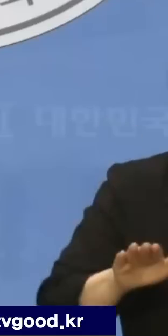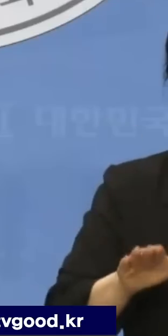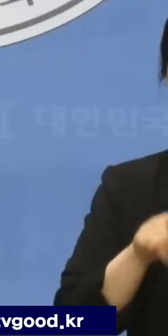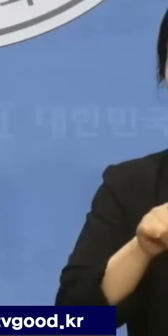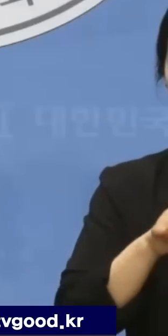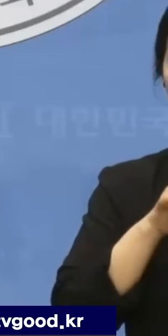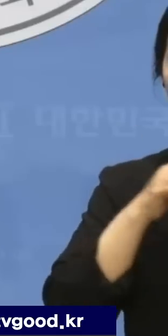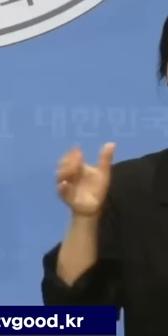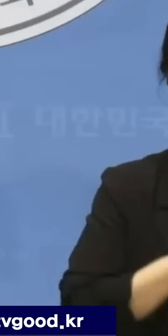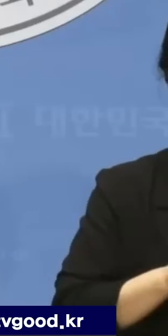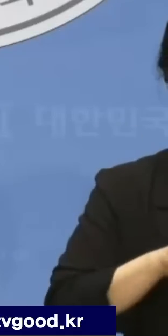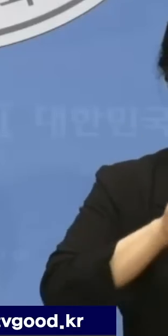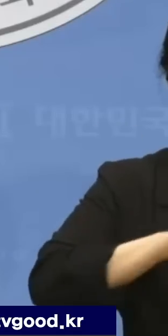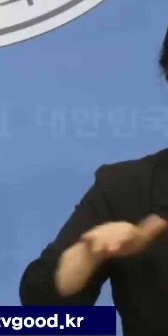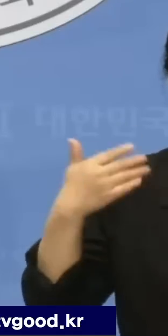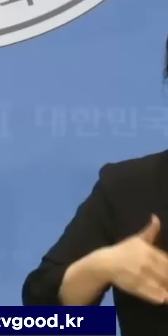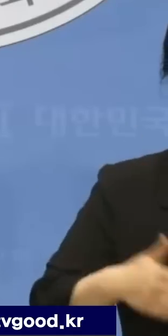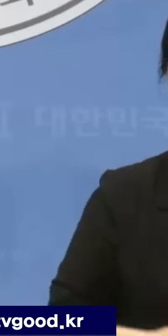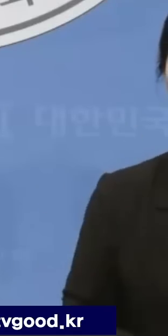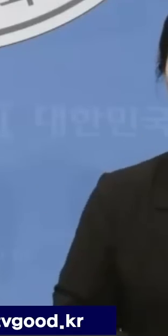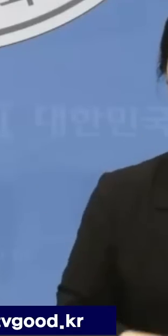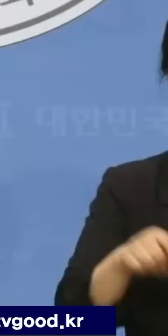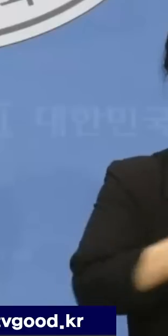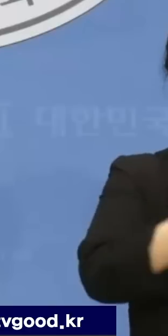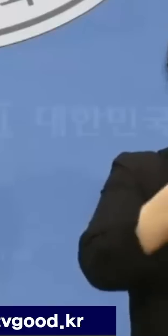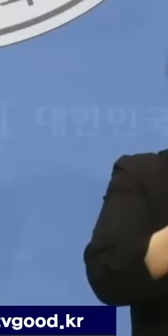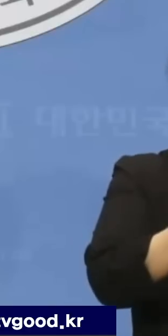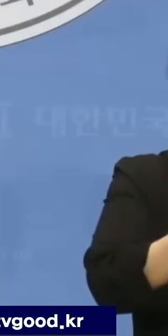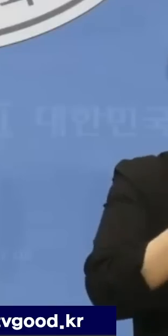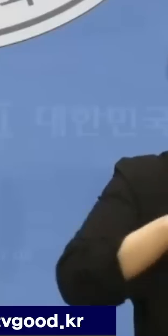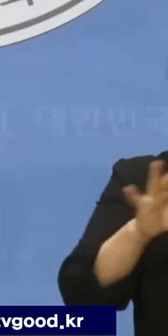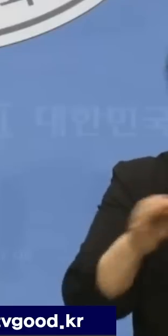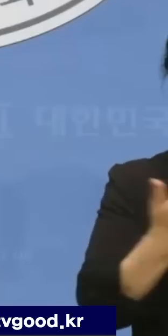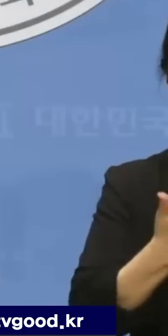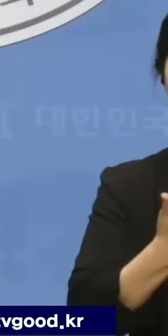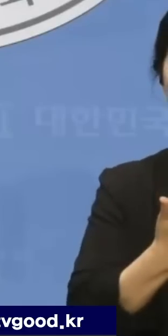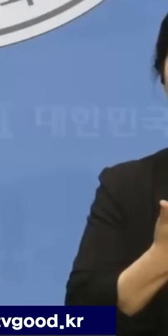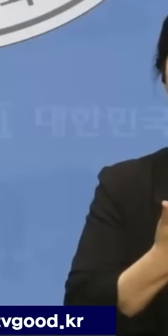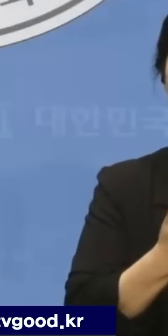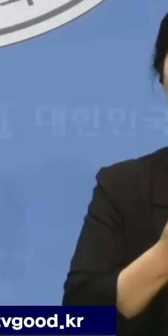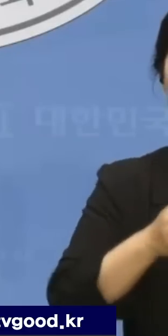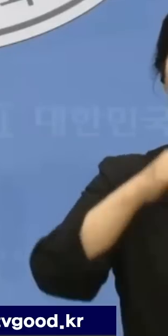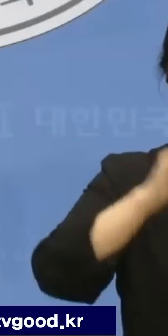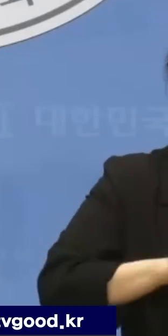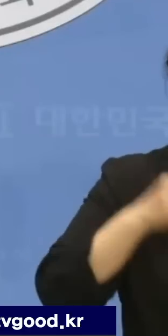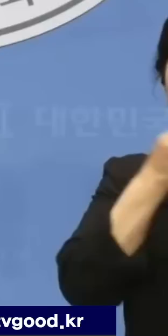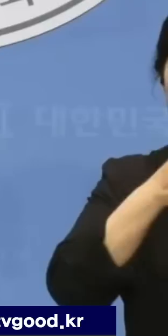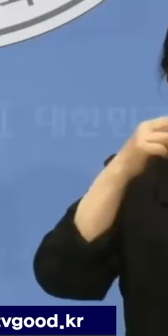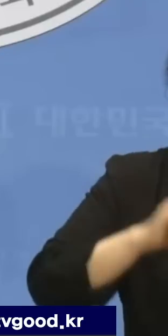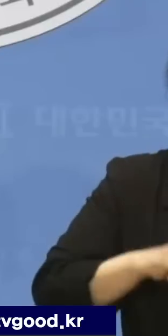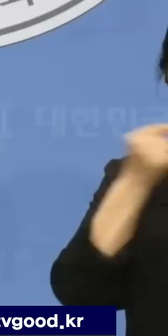그러나 그것만으로는 부족합니다 특별법 적용 대상을 과도하게 제한하는 내용은 즉각